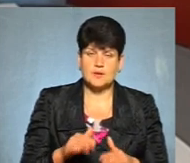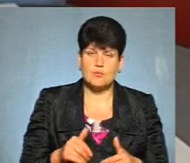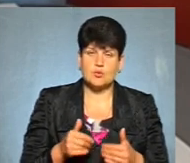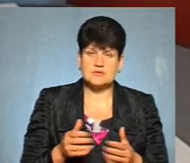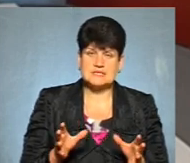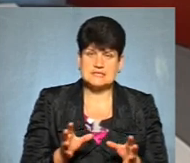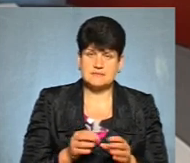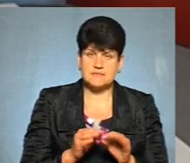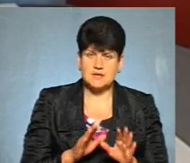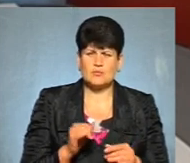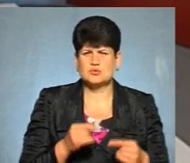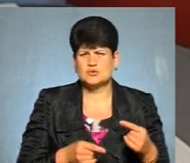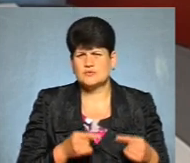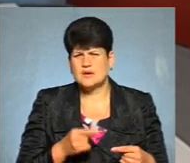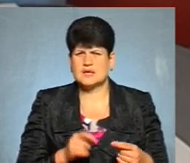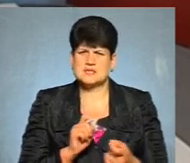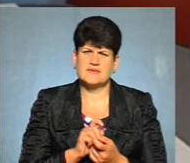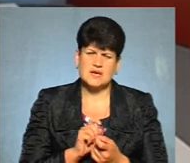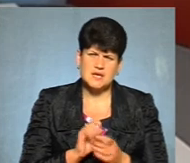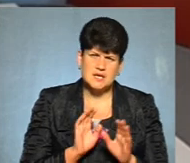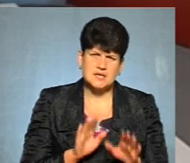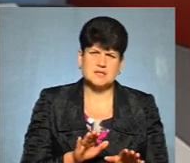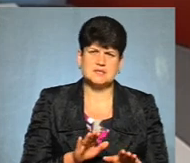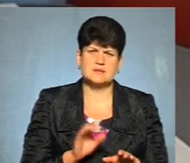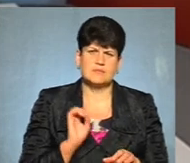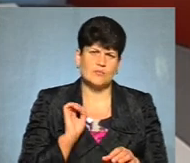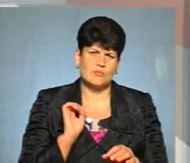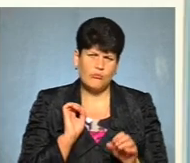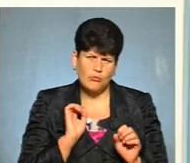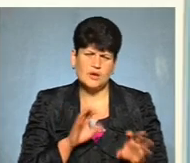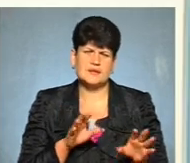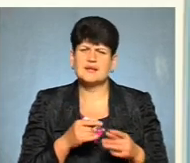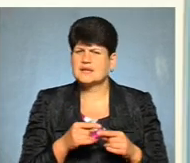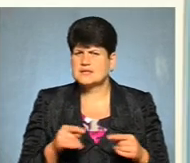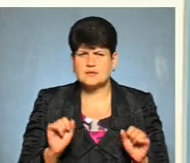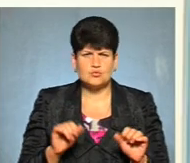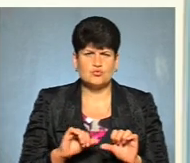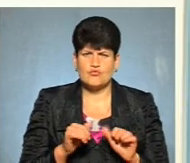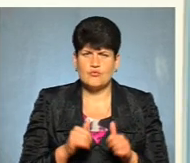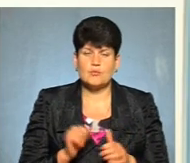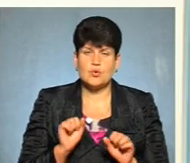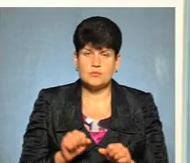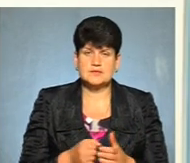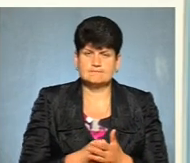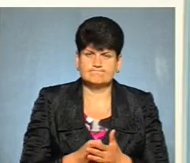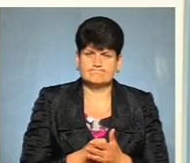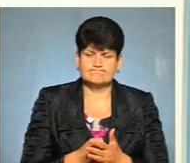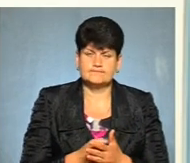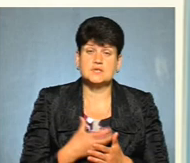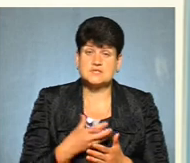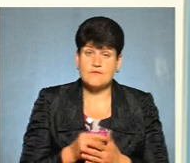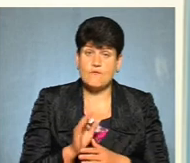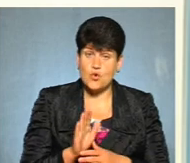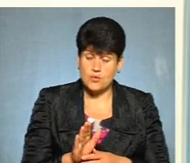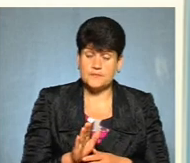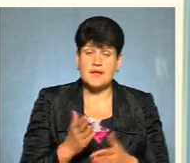Ми можемо там дискутувати, сваритися, покидати. Ну, різні можуть бути форми. Кожен буде домагатися свого, правда ж? Але